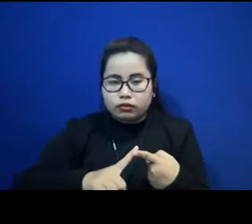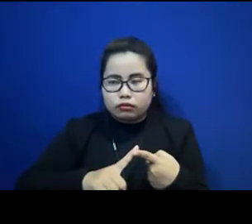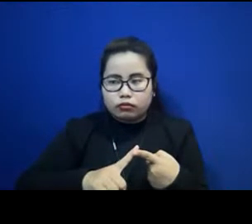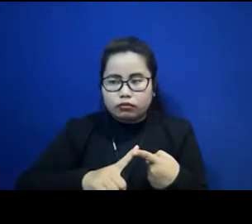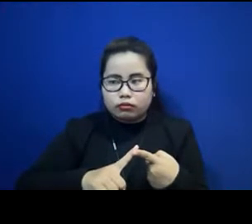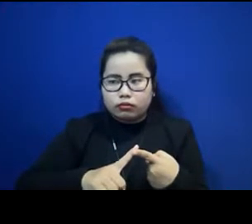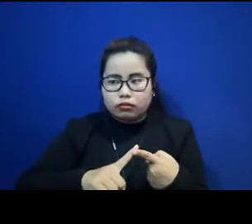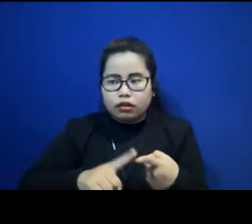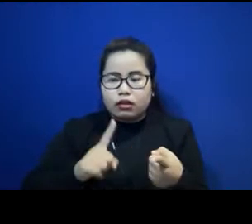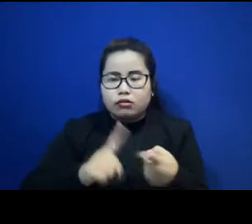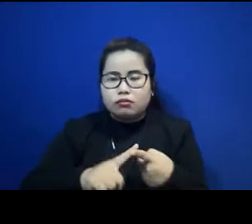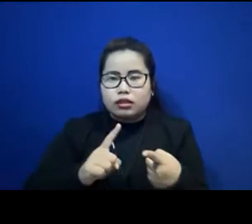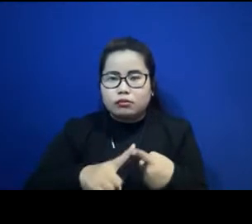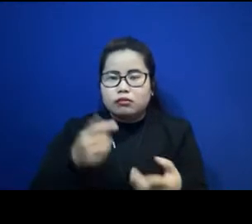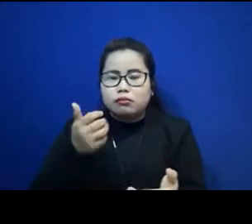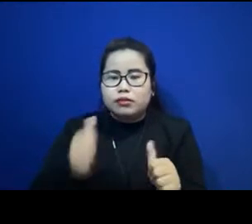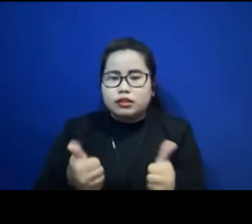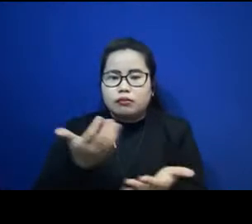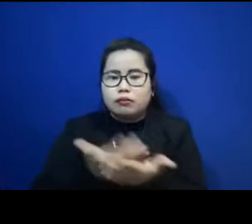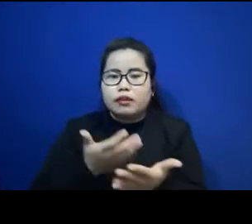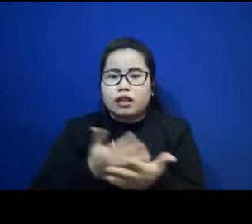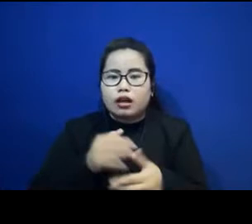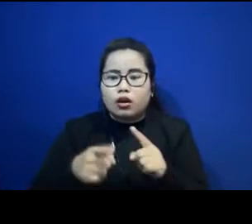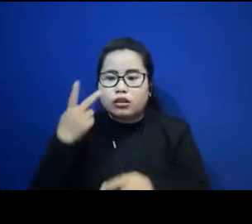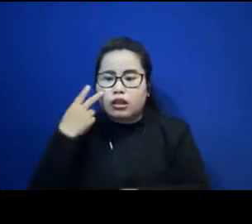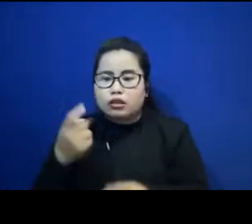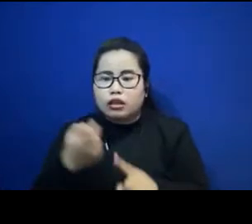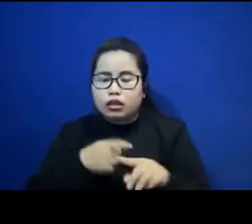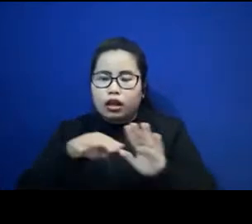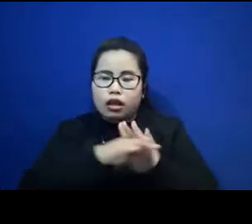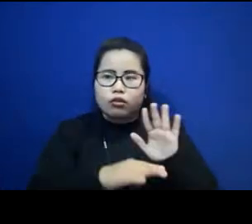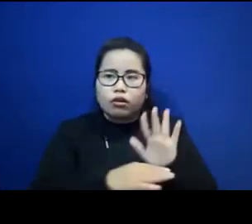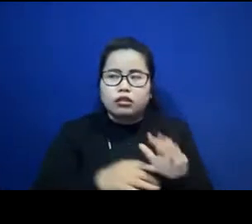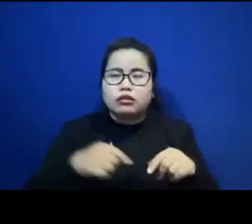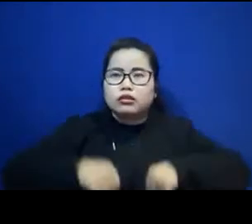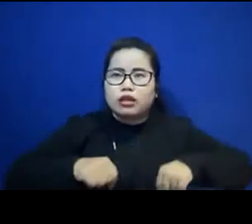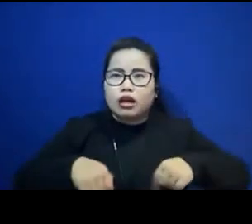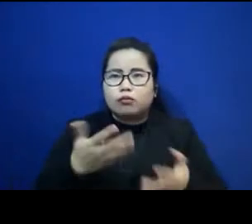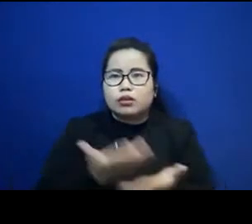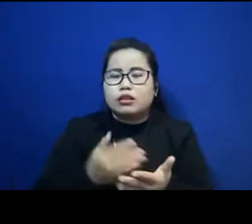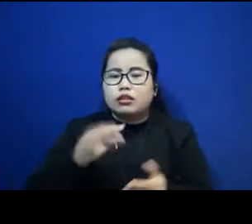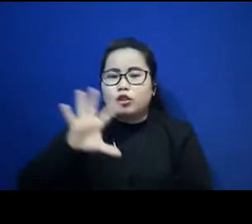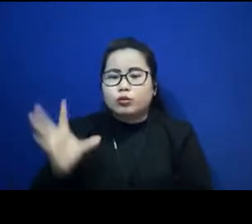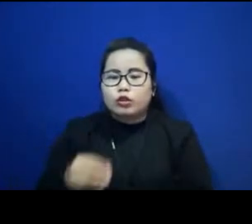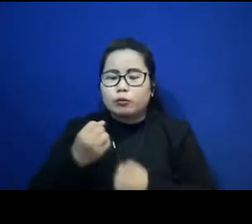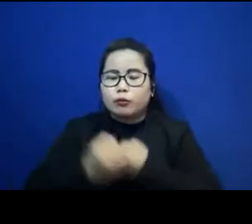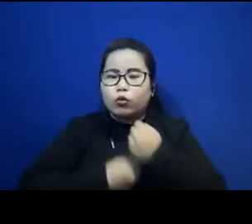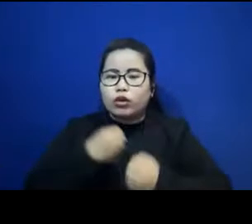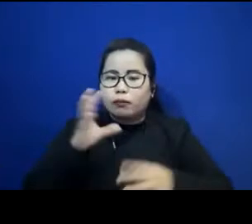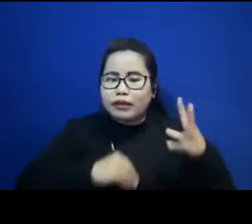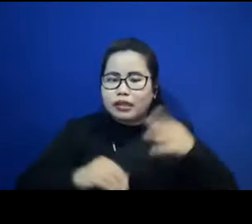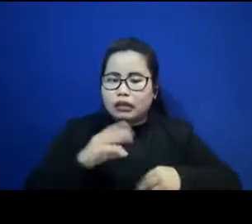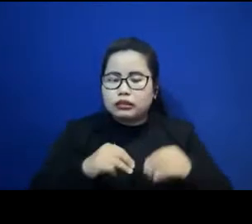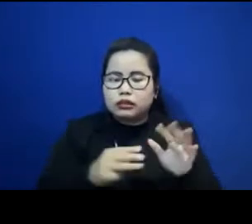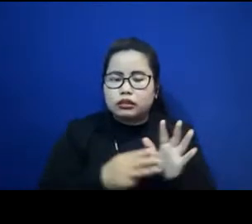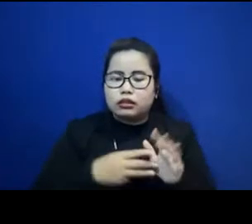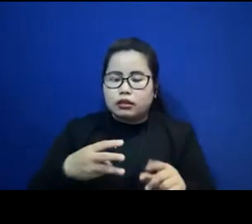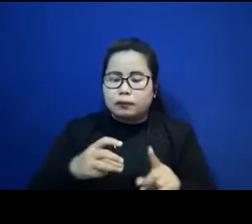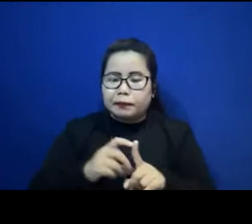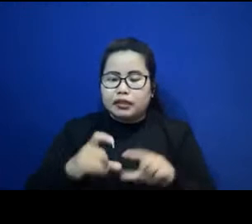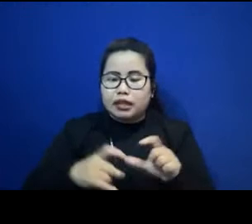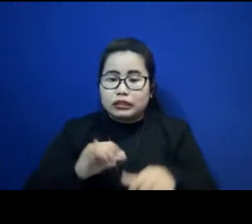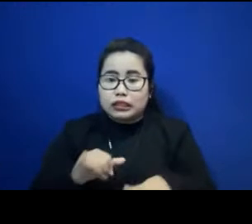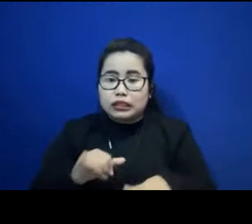bisa meminta kalau kita lihat di peraturan yang sekarang kita meminta ke untuk melakukan mediasi dan juga mungkin kami bisa